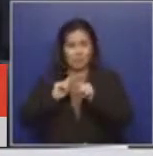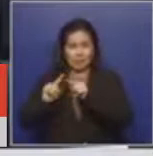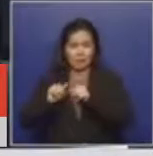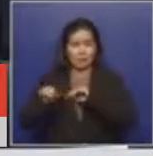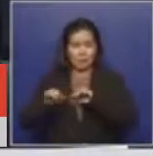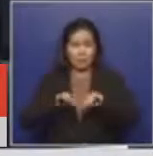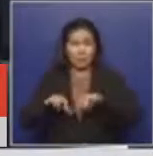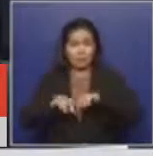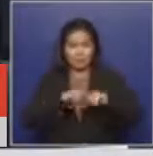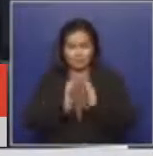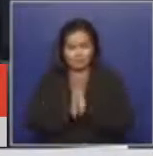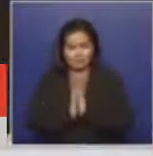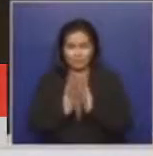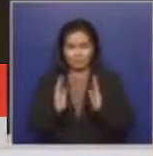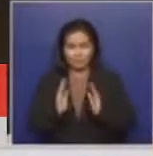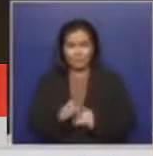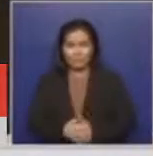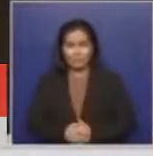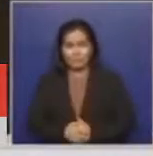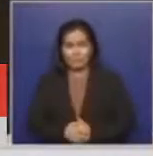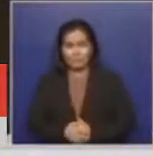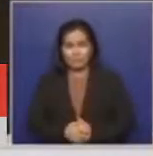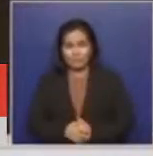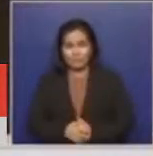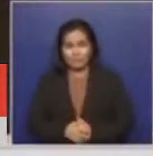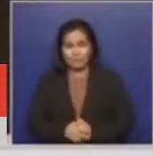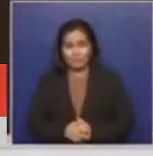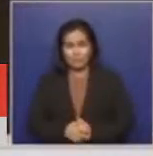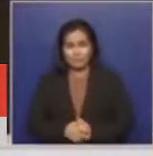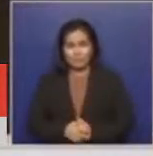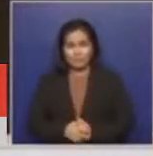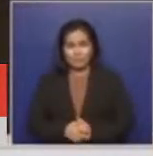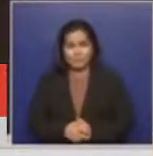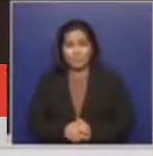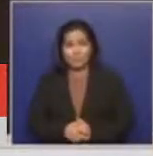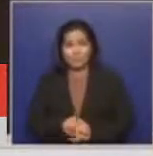ากครับ ครับท่านสมาชิกครับต้องขอ